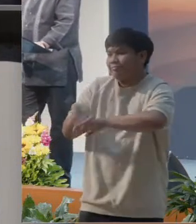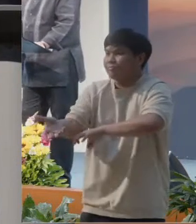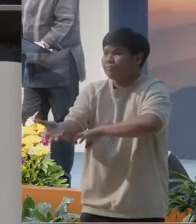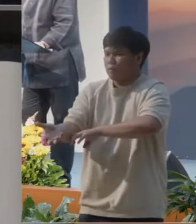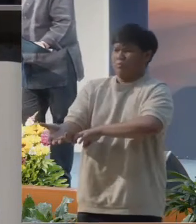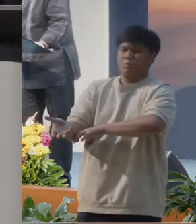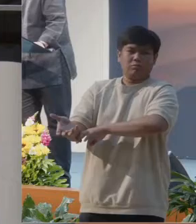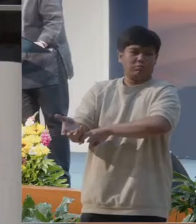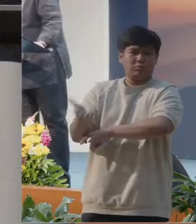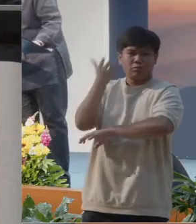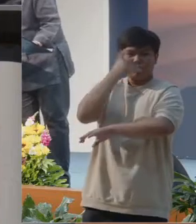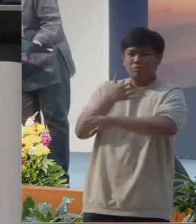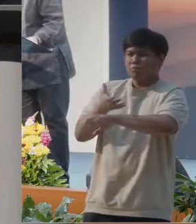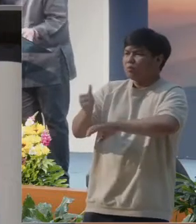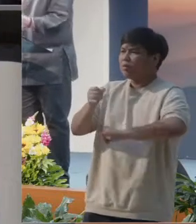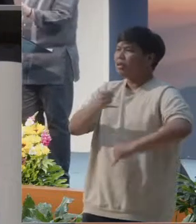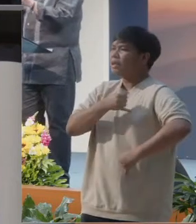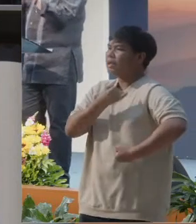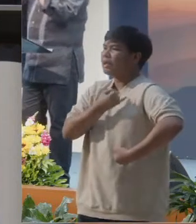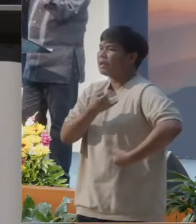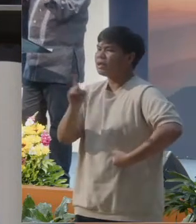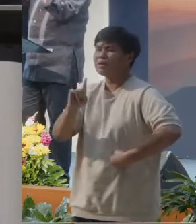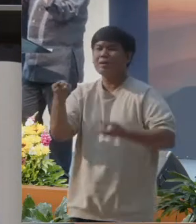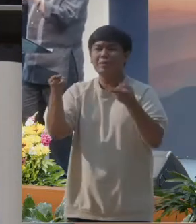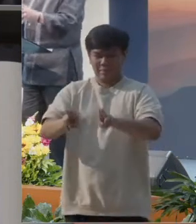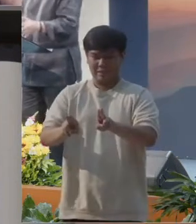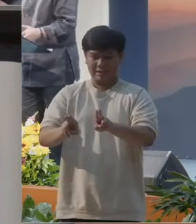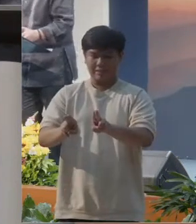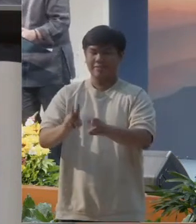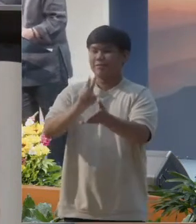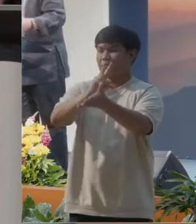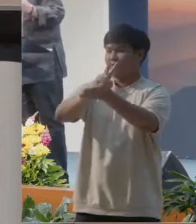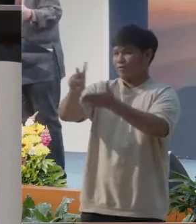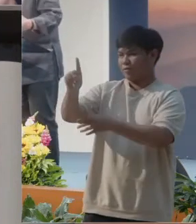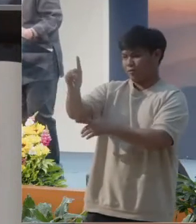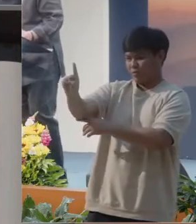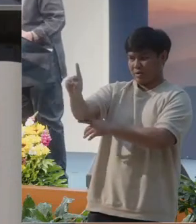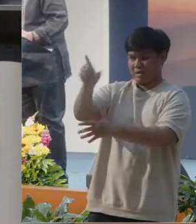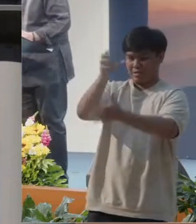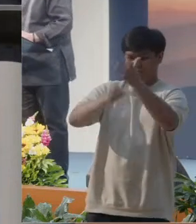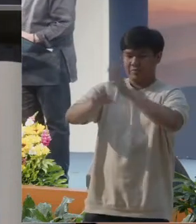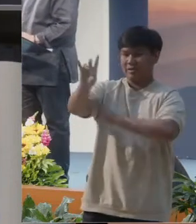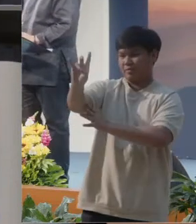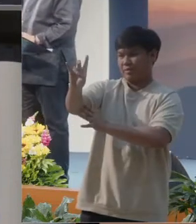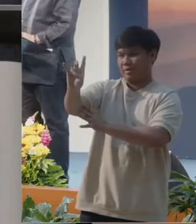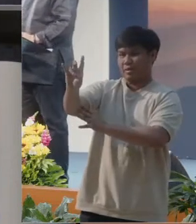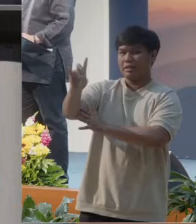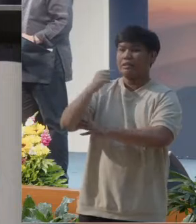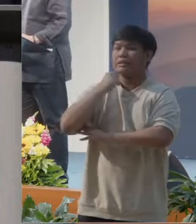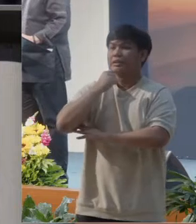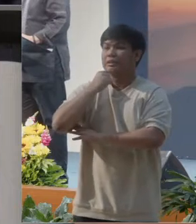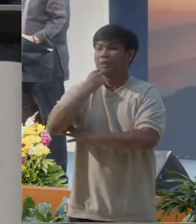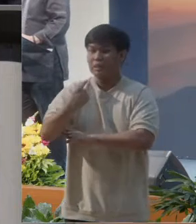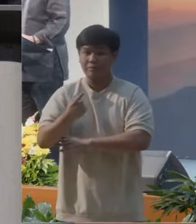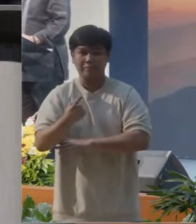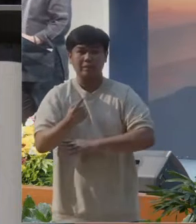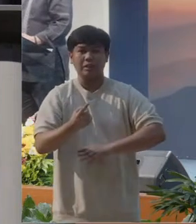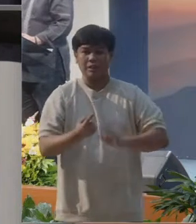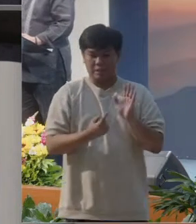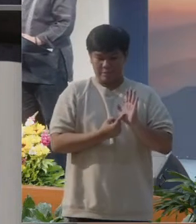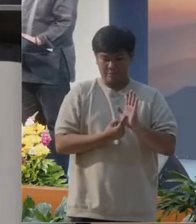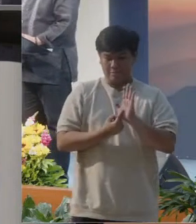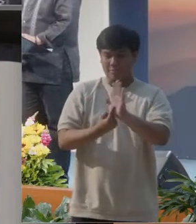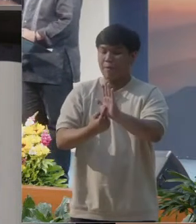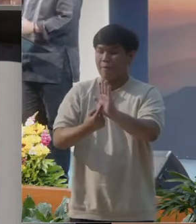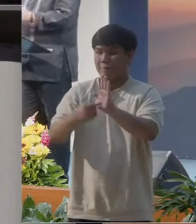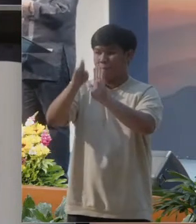ng ating Panginoon. Bakit? Ito pong verse 1 ng chapter 7 ay tumatayo po bilang isang